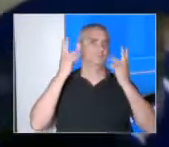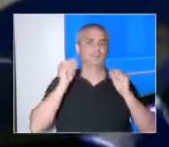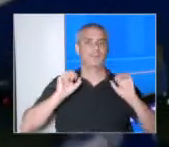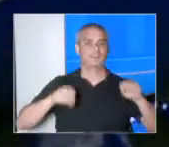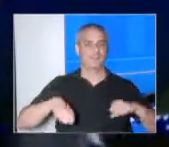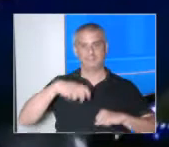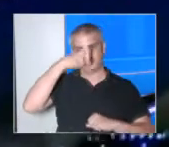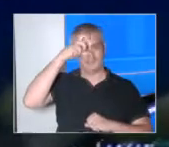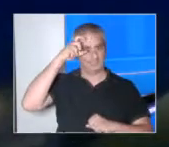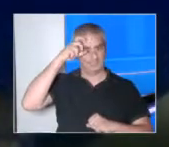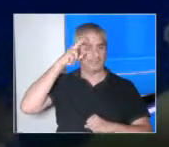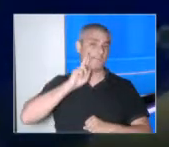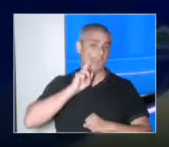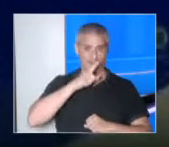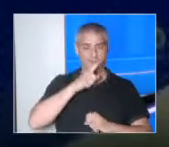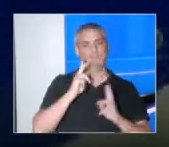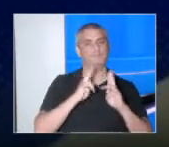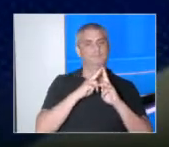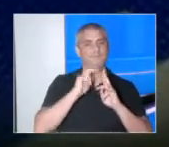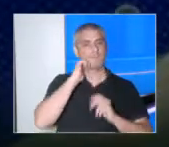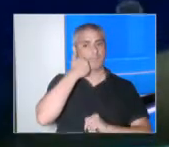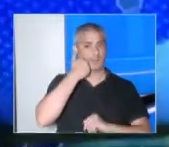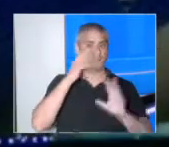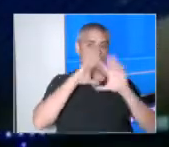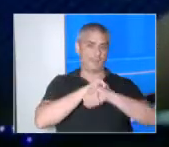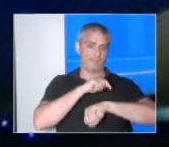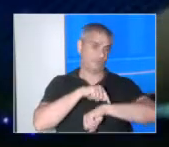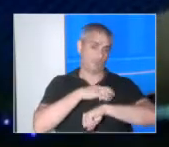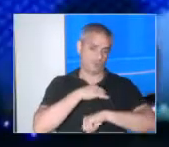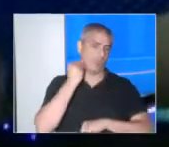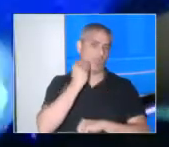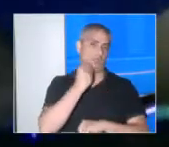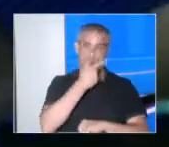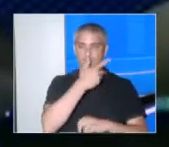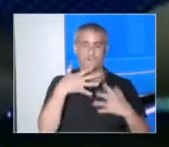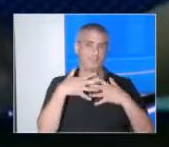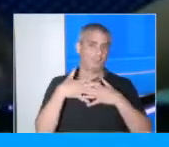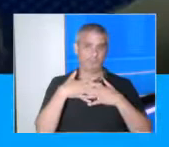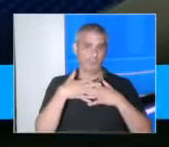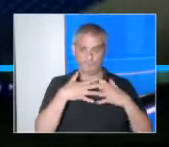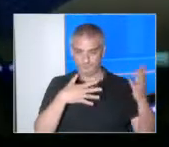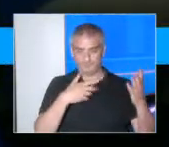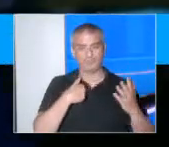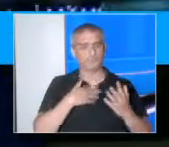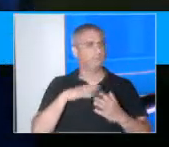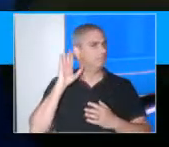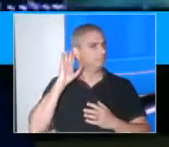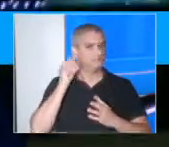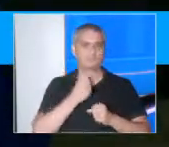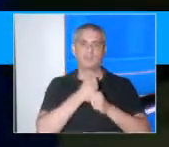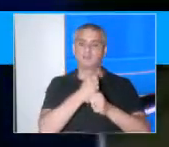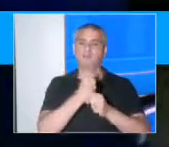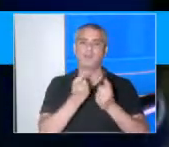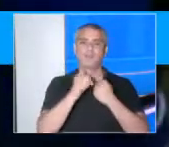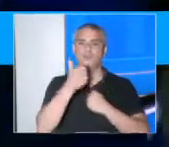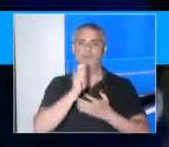ביידן, פגישה ראשונה שלהם, היא תתקיים מחר בערב שעוננו, אחר הצהריים שעון ארצות הברית. אנחנו רוצים להתעדכן עם שליחת מקור